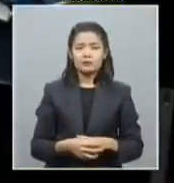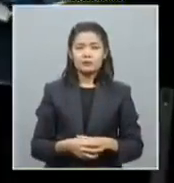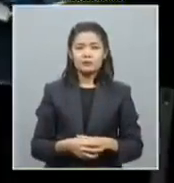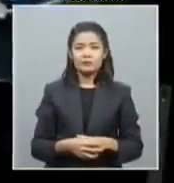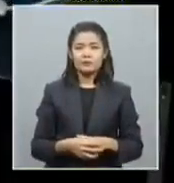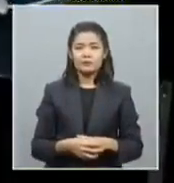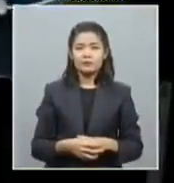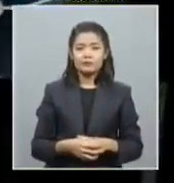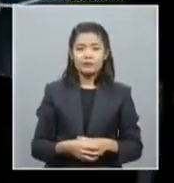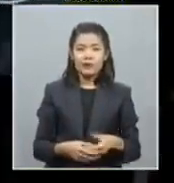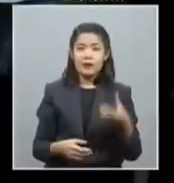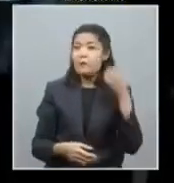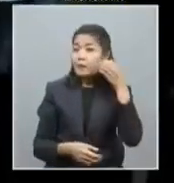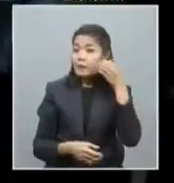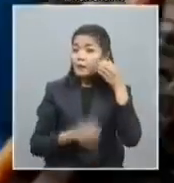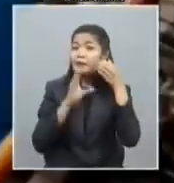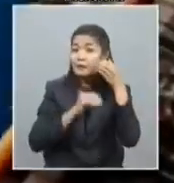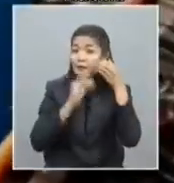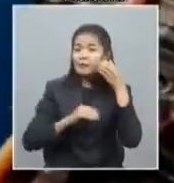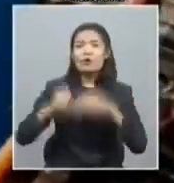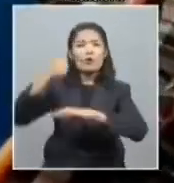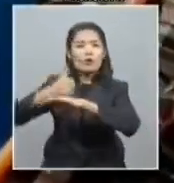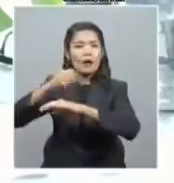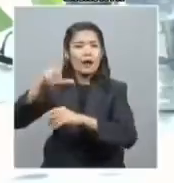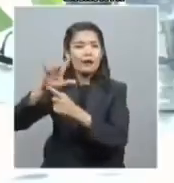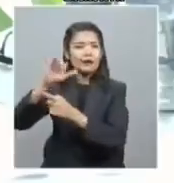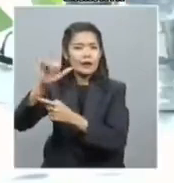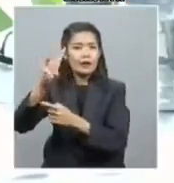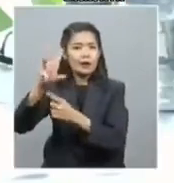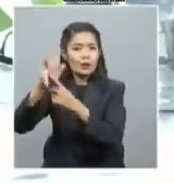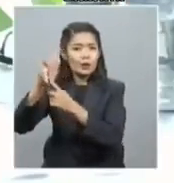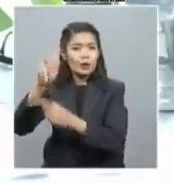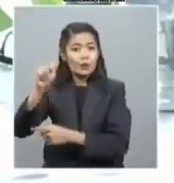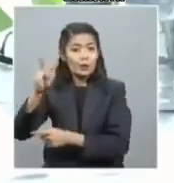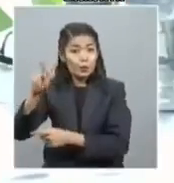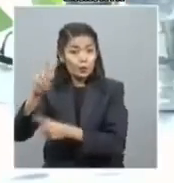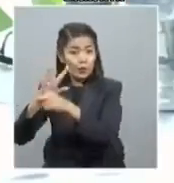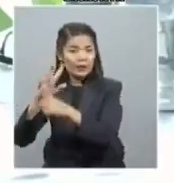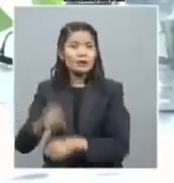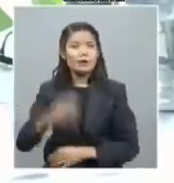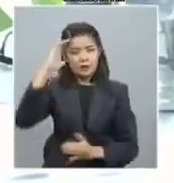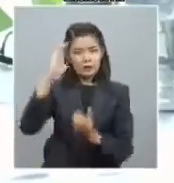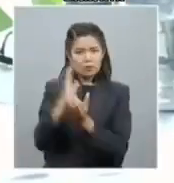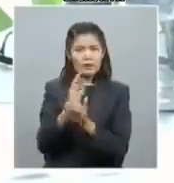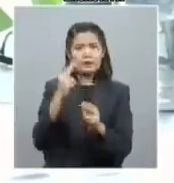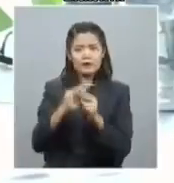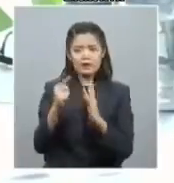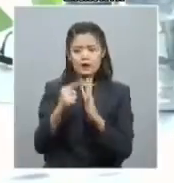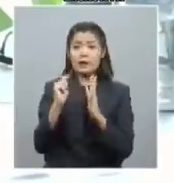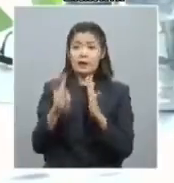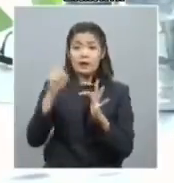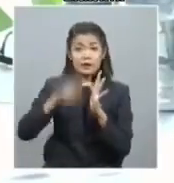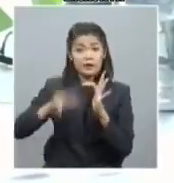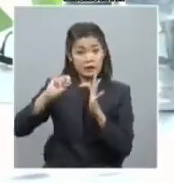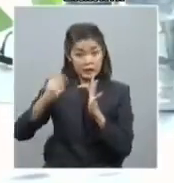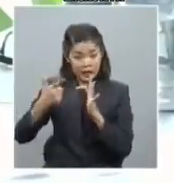คือคลิปเสียงนี้เนี่ยหัวหน้าชัยวัฒน์ระบุว่าฝั่งตำรวจเนี่ยคือดาบเท่งคุยกับภรรยาของบุญแทนบุญแท